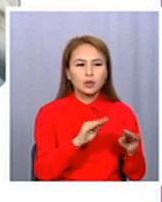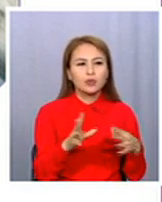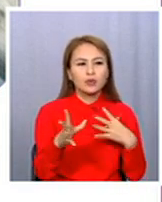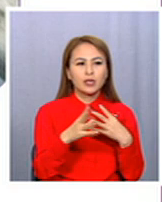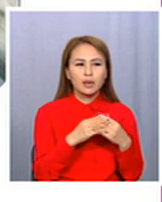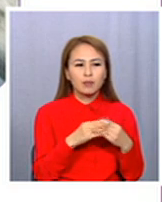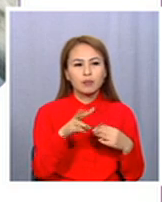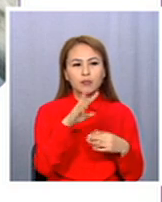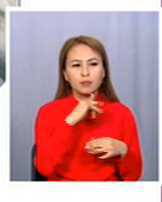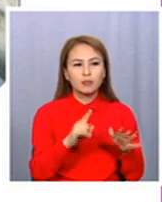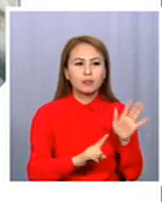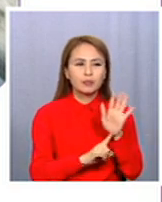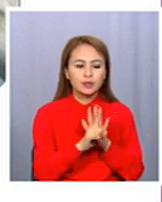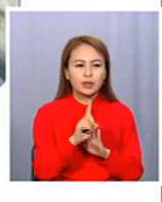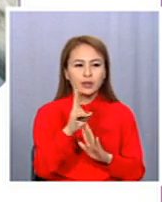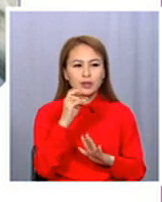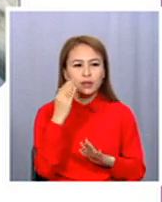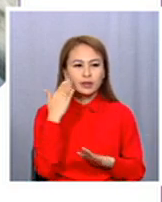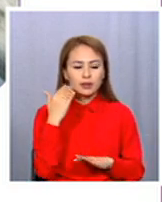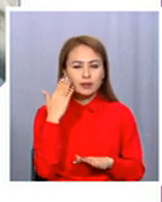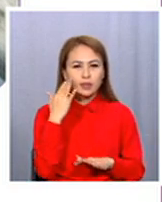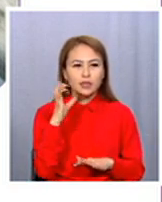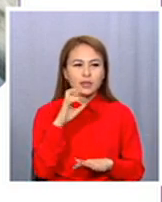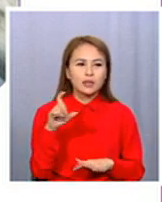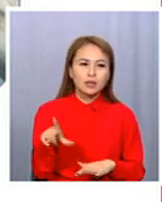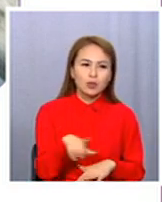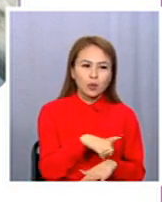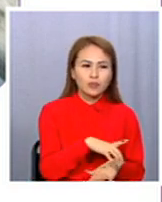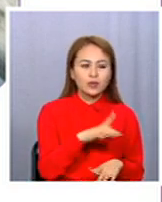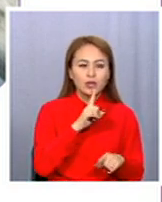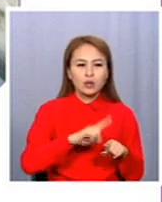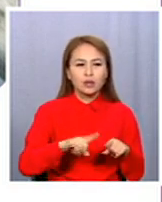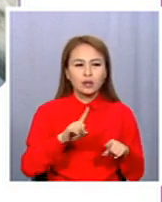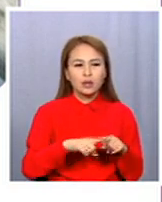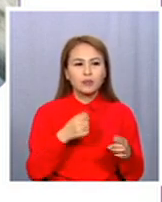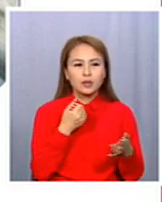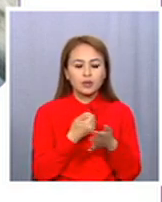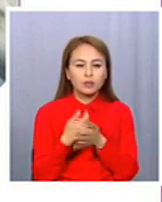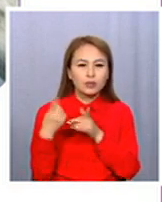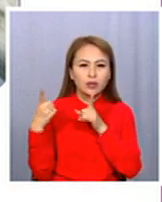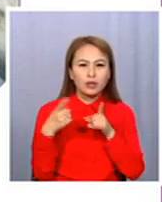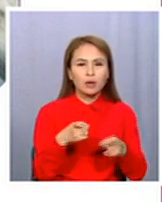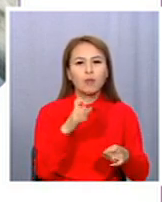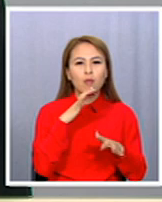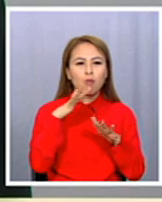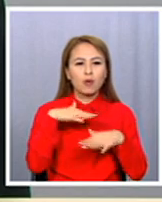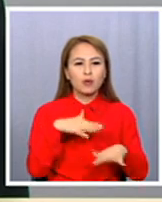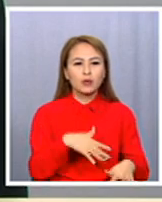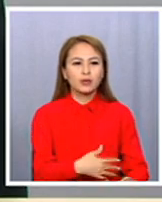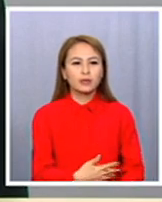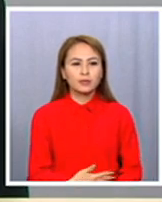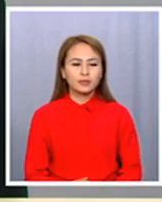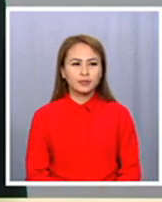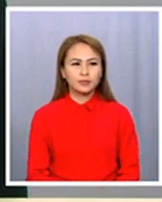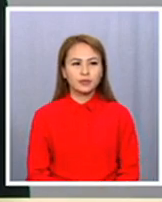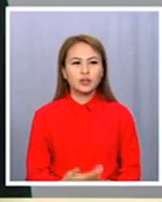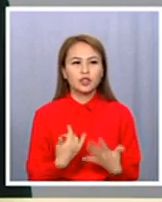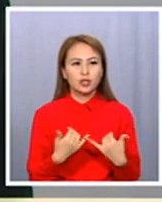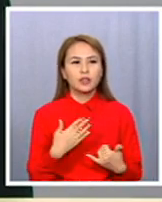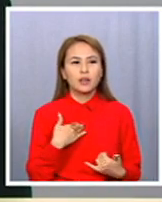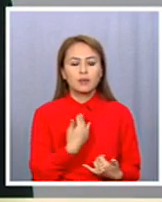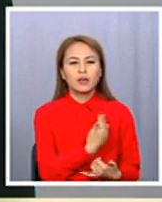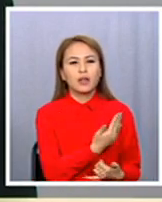речкою к реке мы помчимся налегке и с рекою вскоре добежим до моря. Сейчас я предлагаю